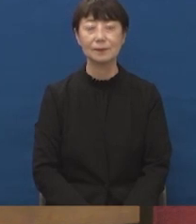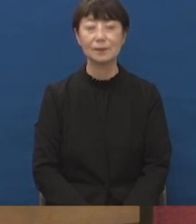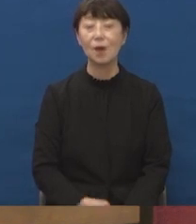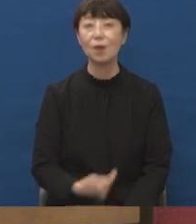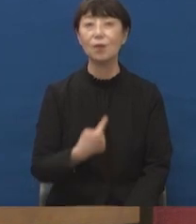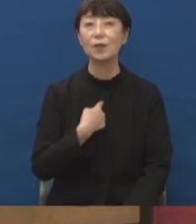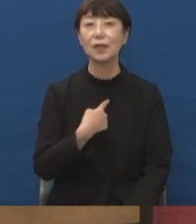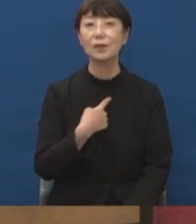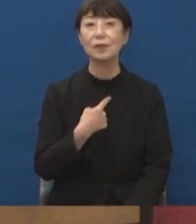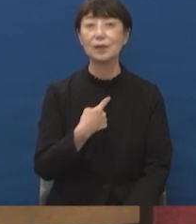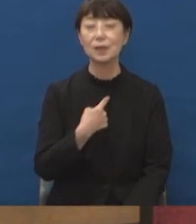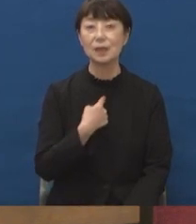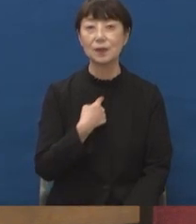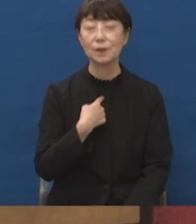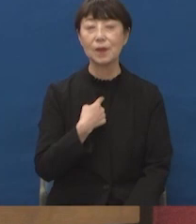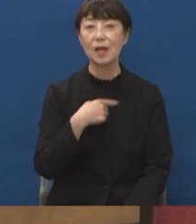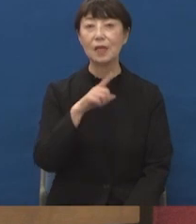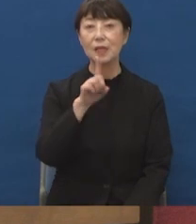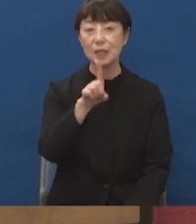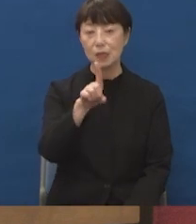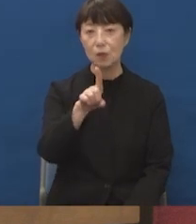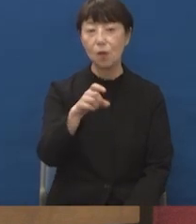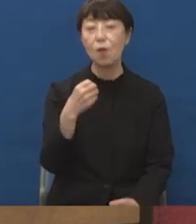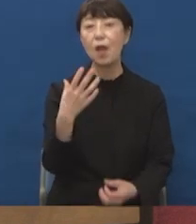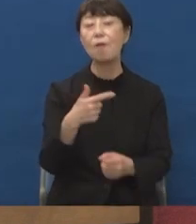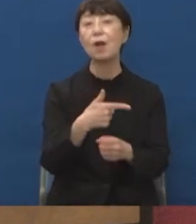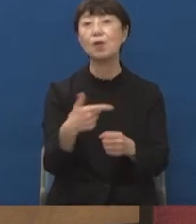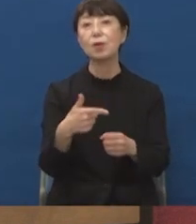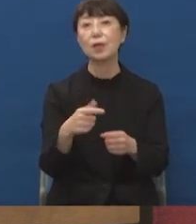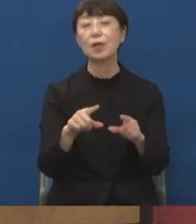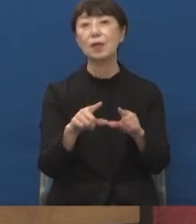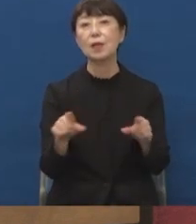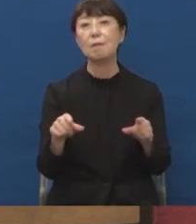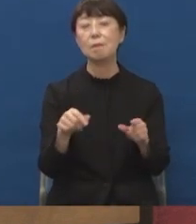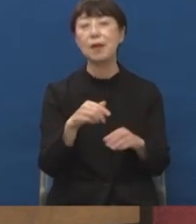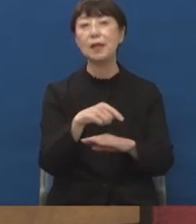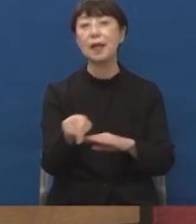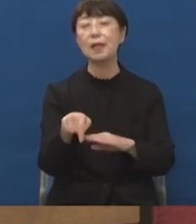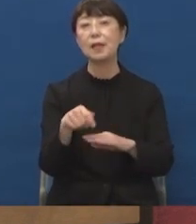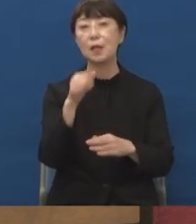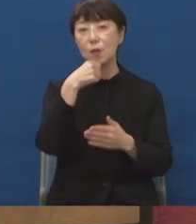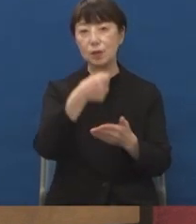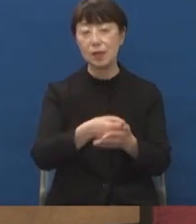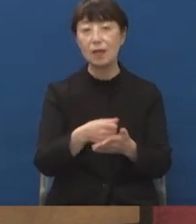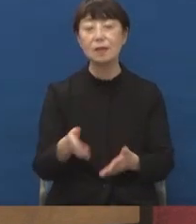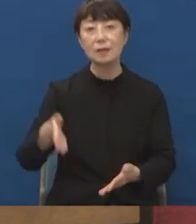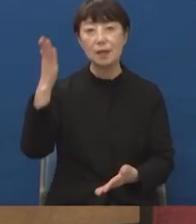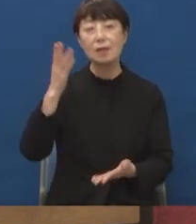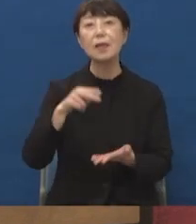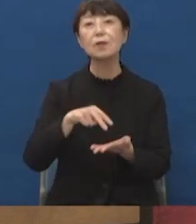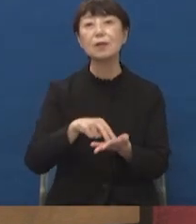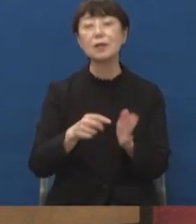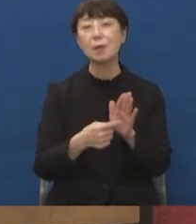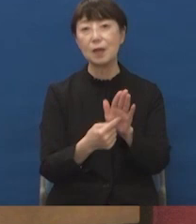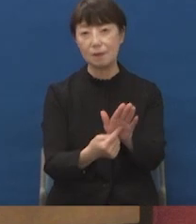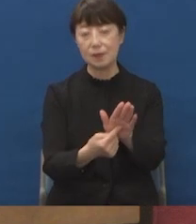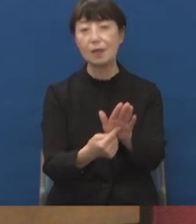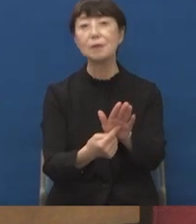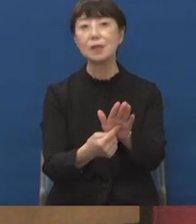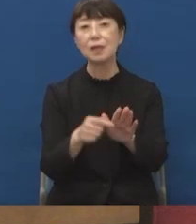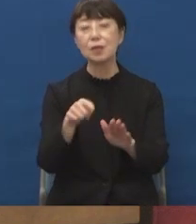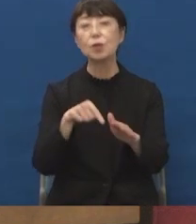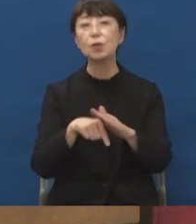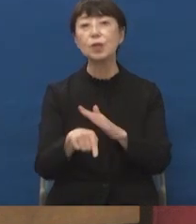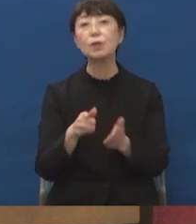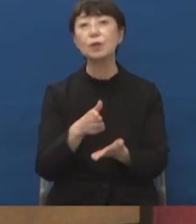私は議第1号令和6年度一般会計予算について賛成の立場を表明しておりますので、その理由を述